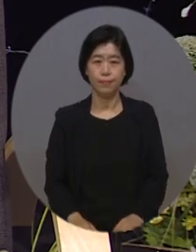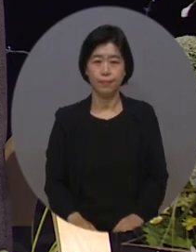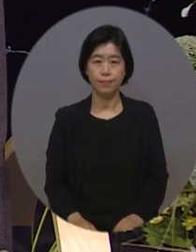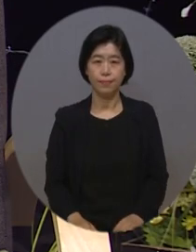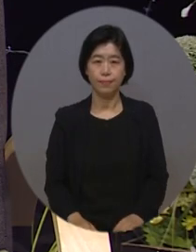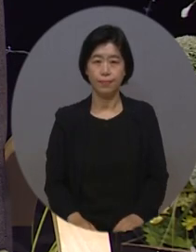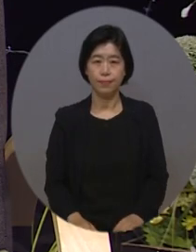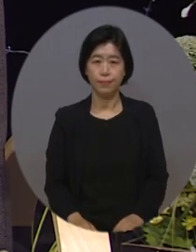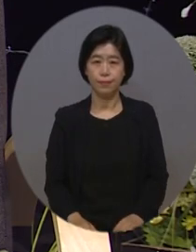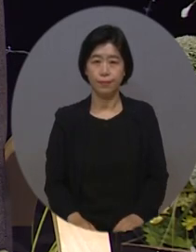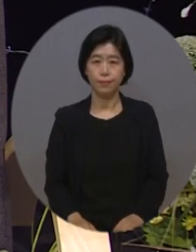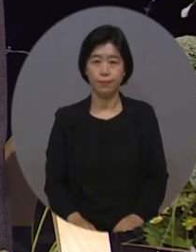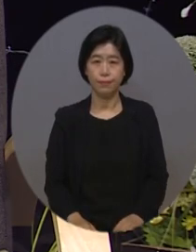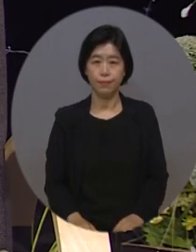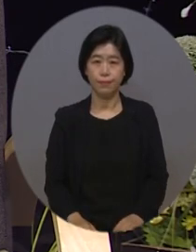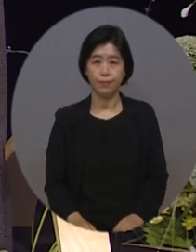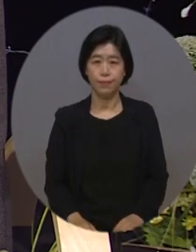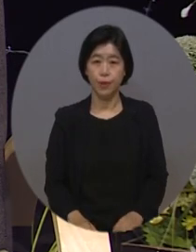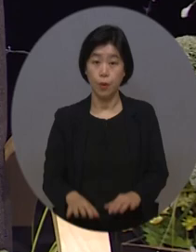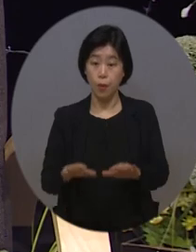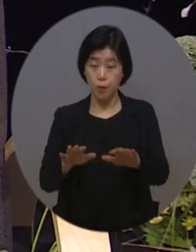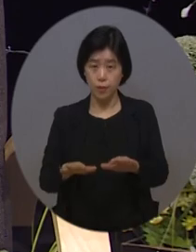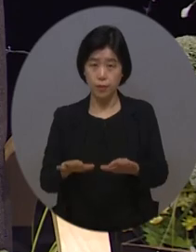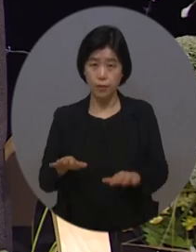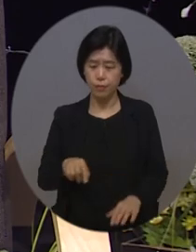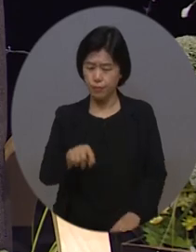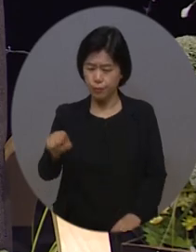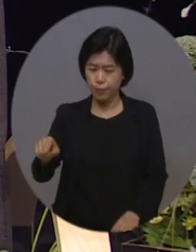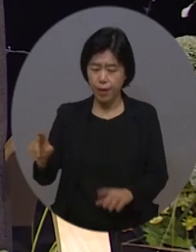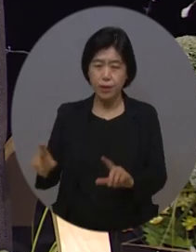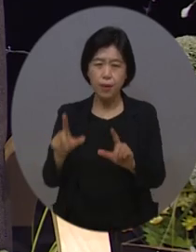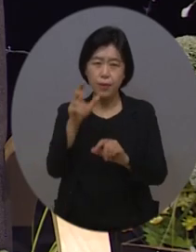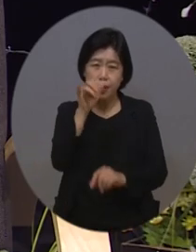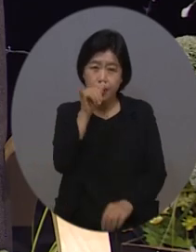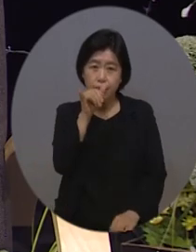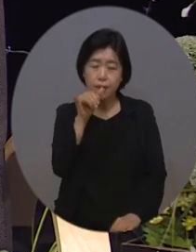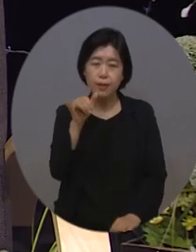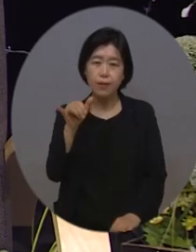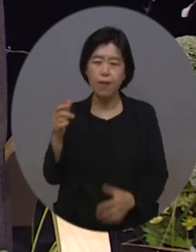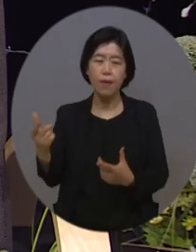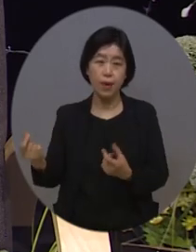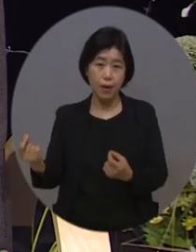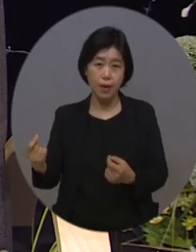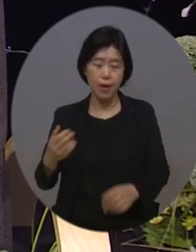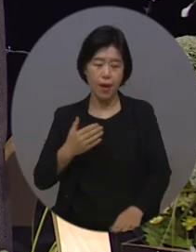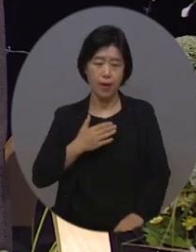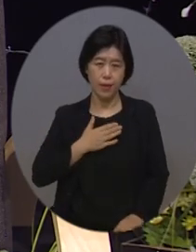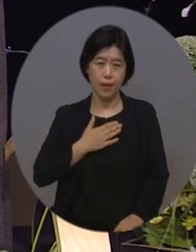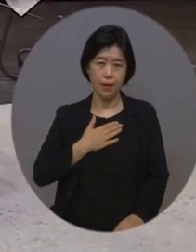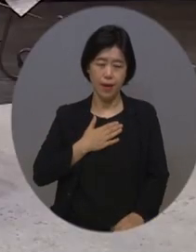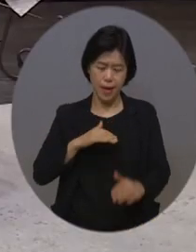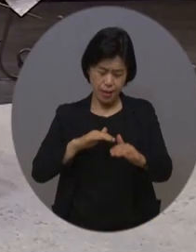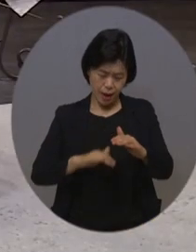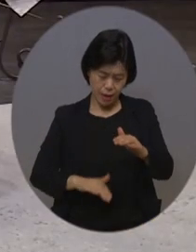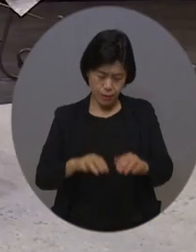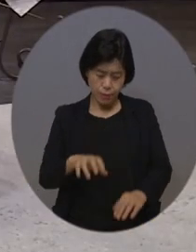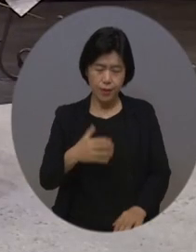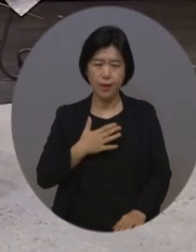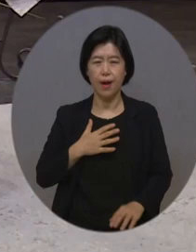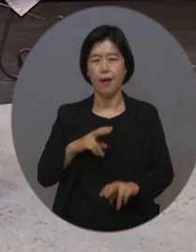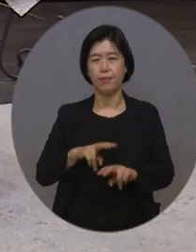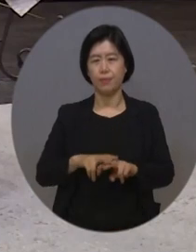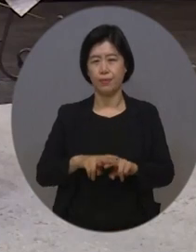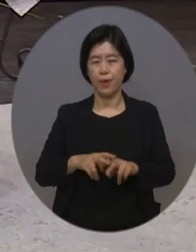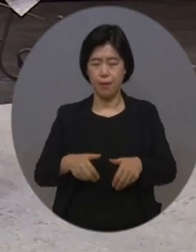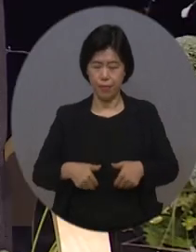오늘은 한숨으로 오른 낮은 자리를 찾아 나를 비낙보처럼 펼쳐두어야겠습니다. 여러분,